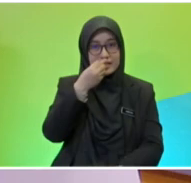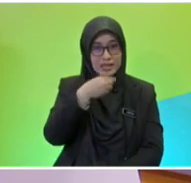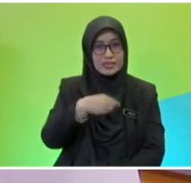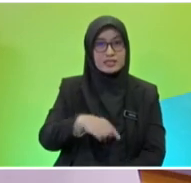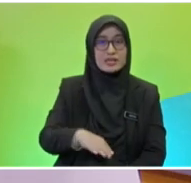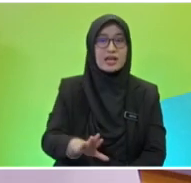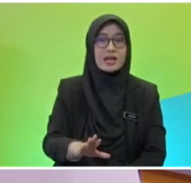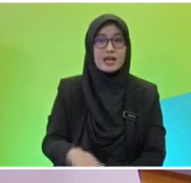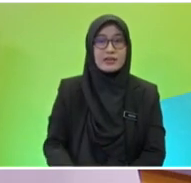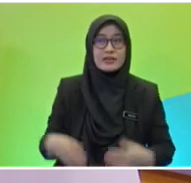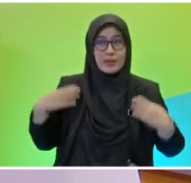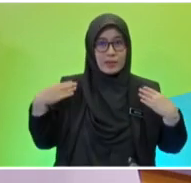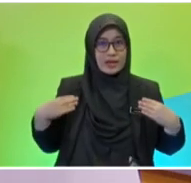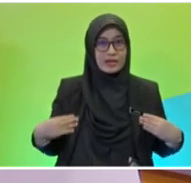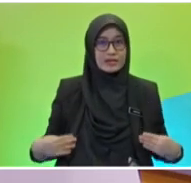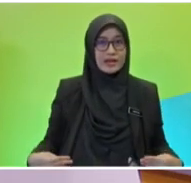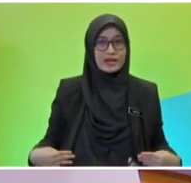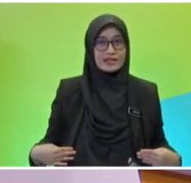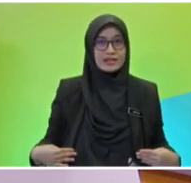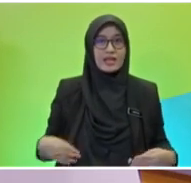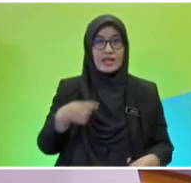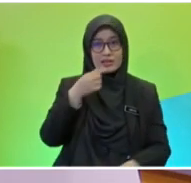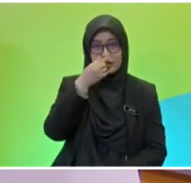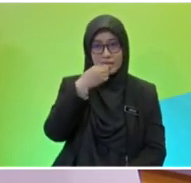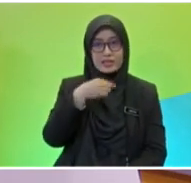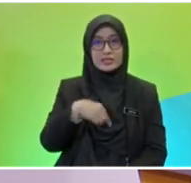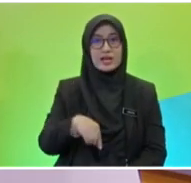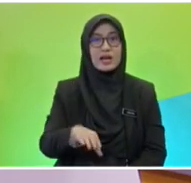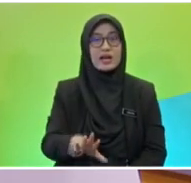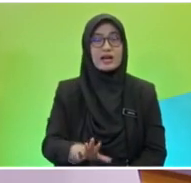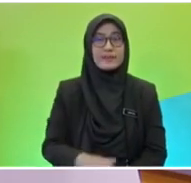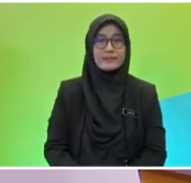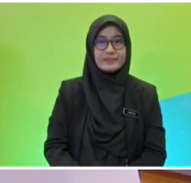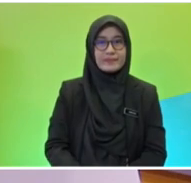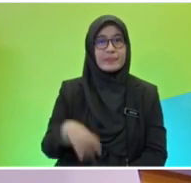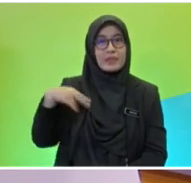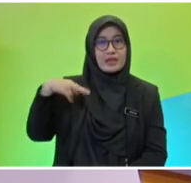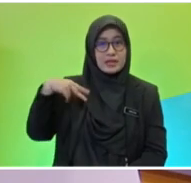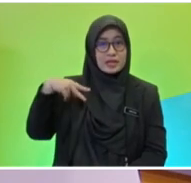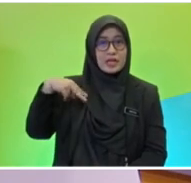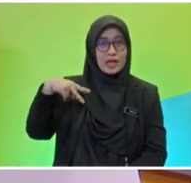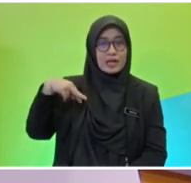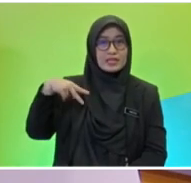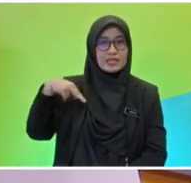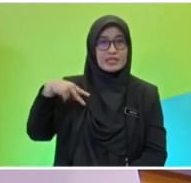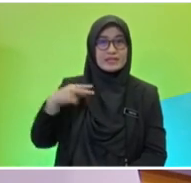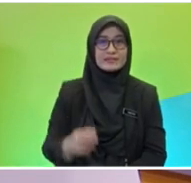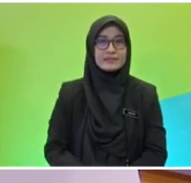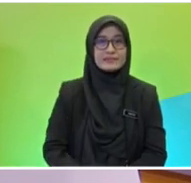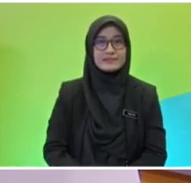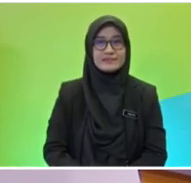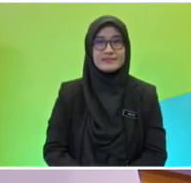cikgu. Ini kaki mana dia satu yang belakang. Kaki belakang. Mencabarnya minda.